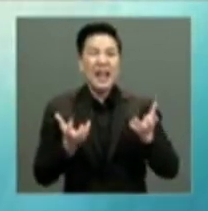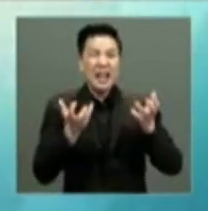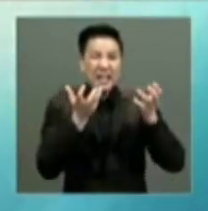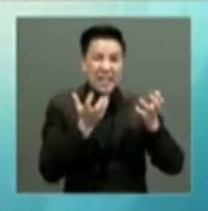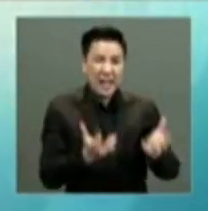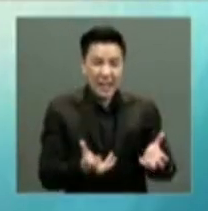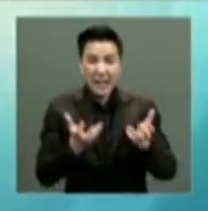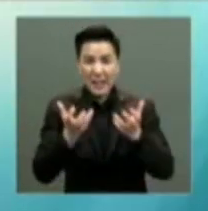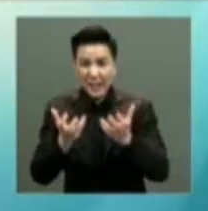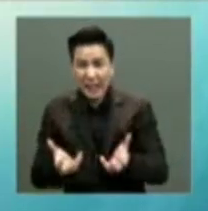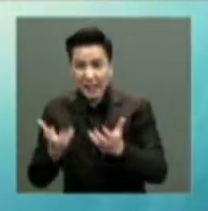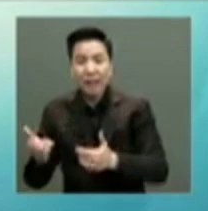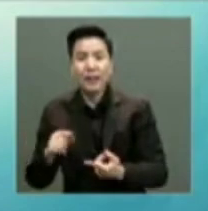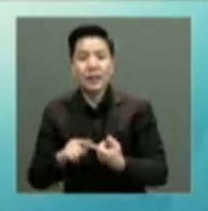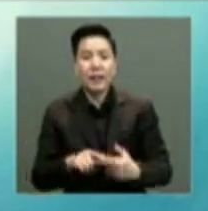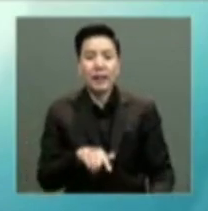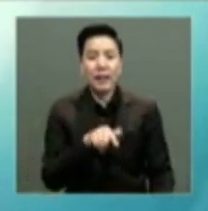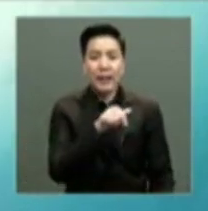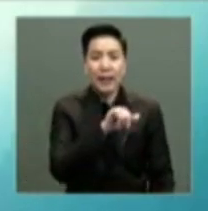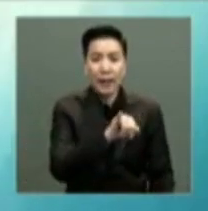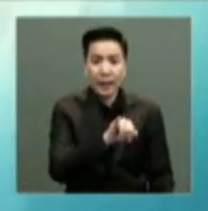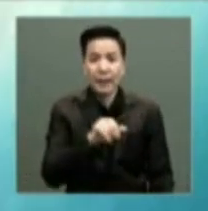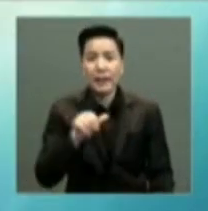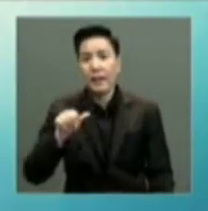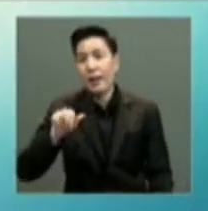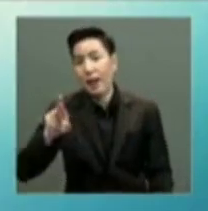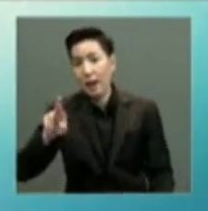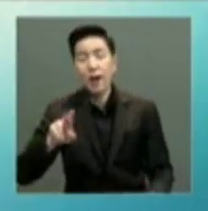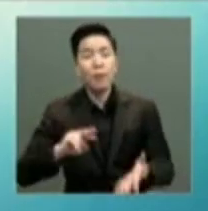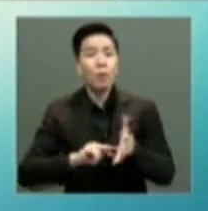น้ำหนักหนักทั้งหลาย a i r